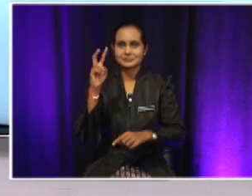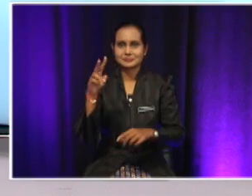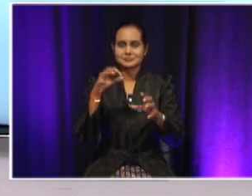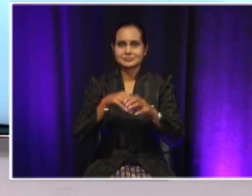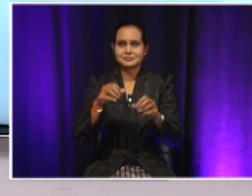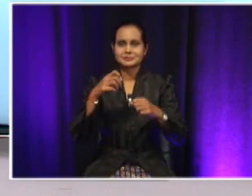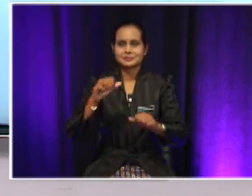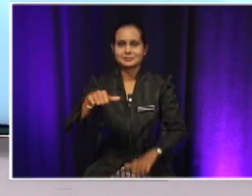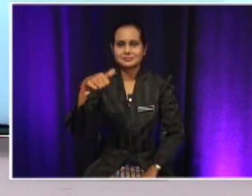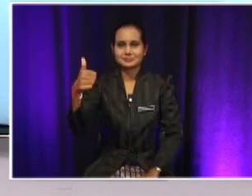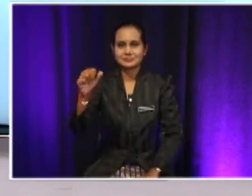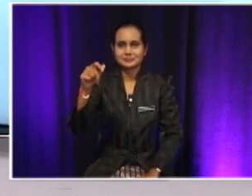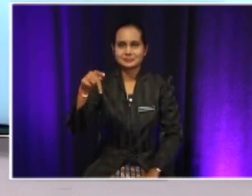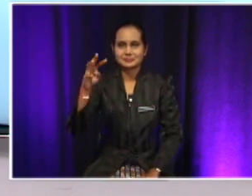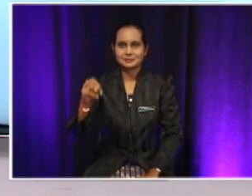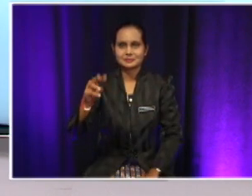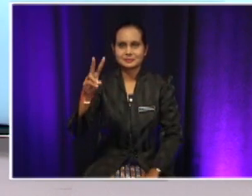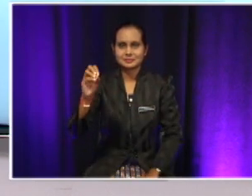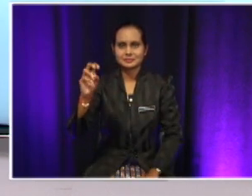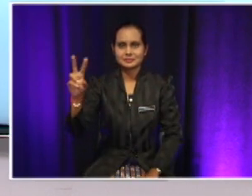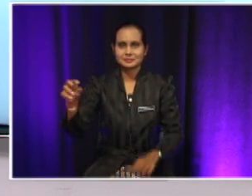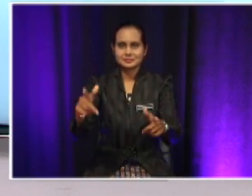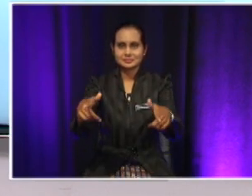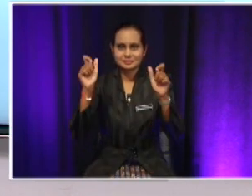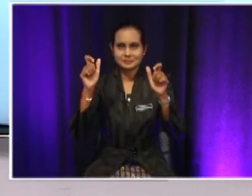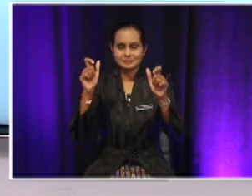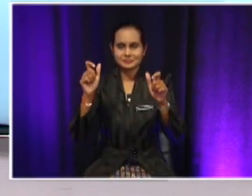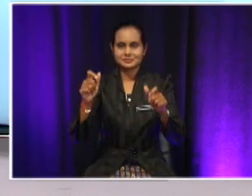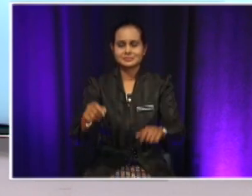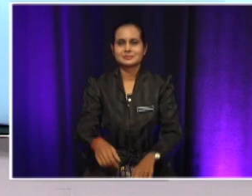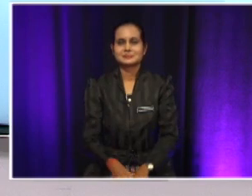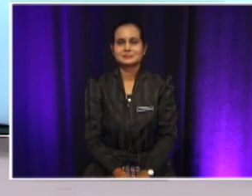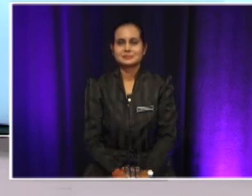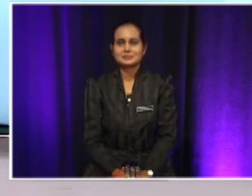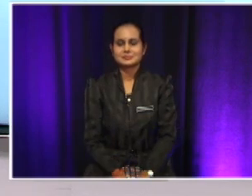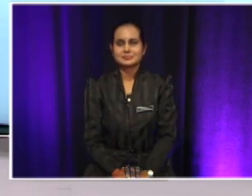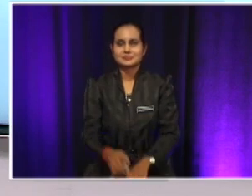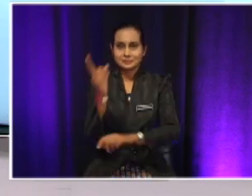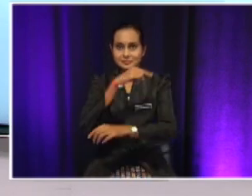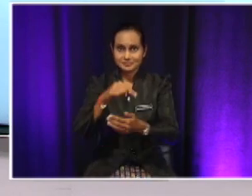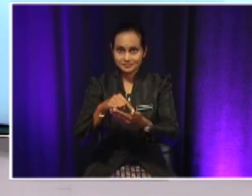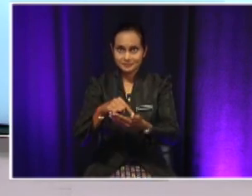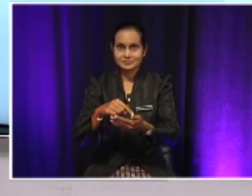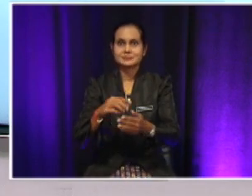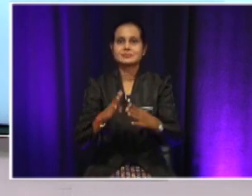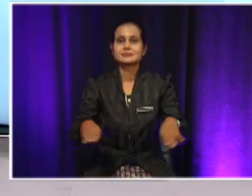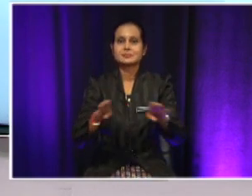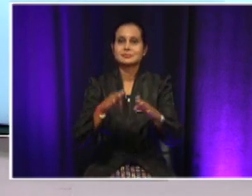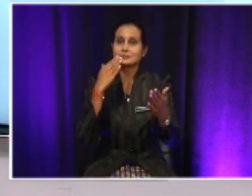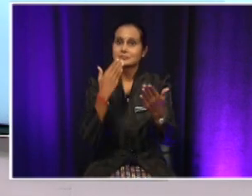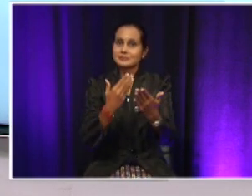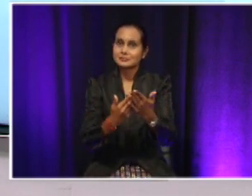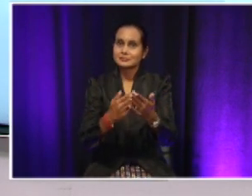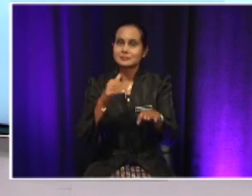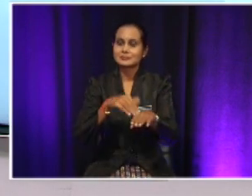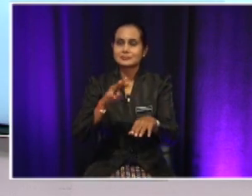SPM 2022. Pecutan bersama dengan saya Fizi, hos anda pada hari ini. Hari ini berita baik kepada semua calon-calon SPM